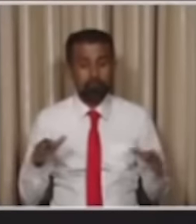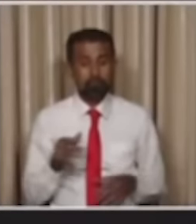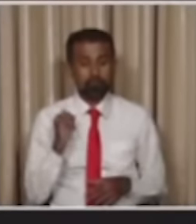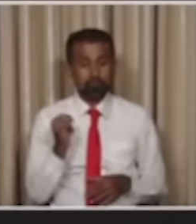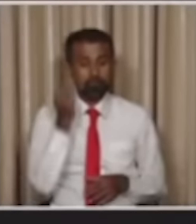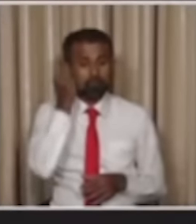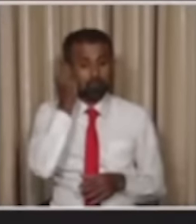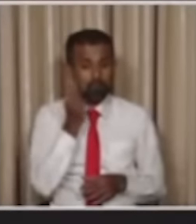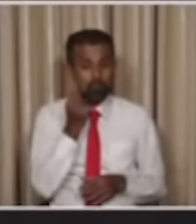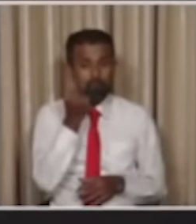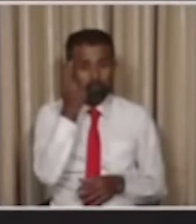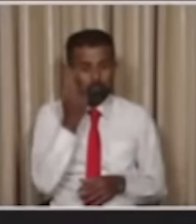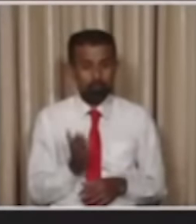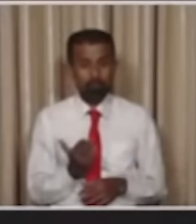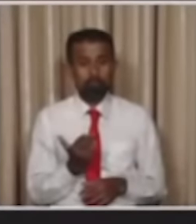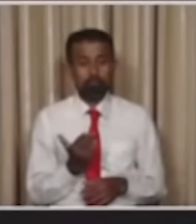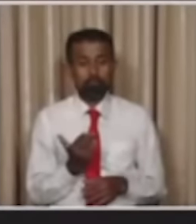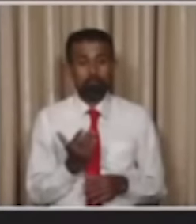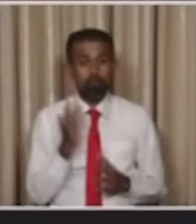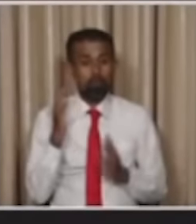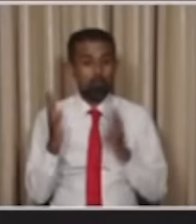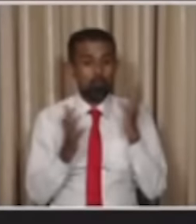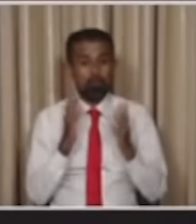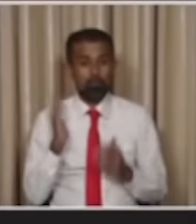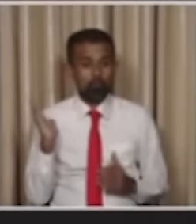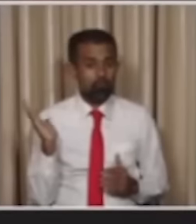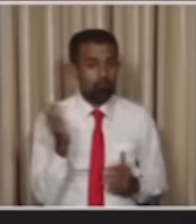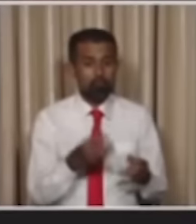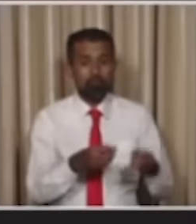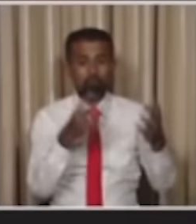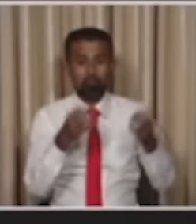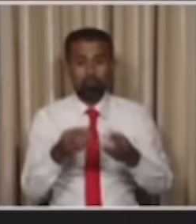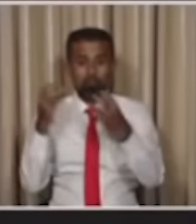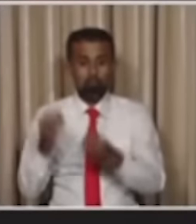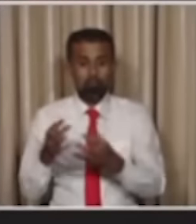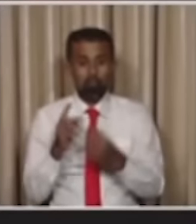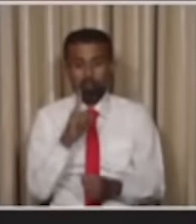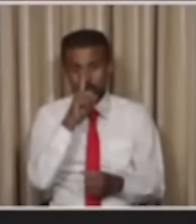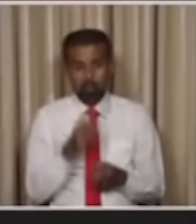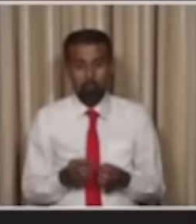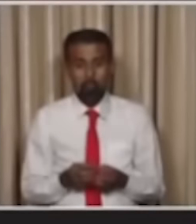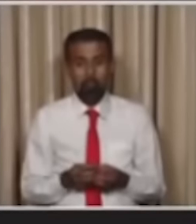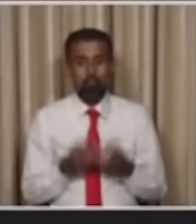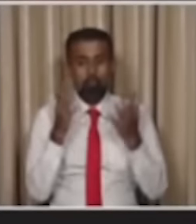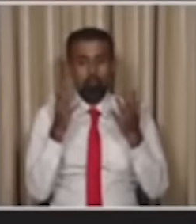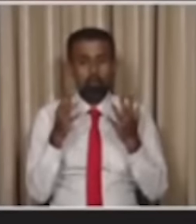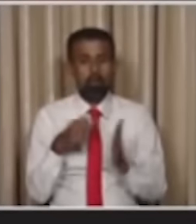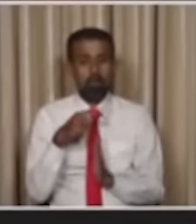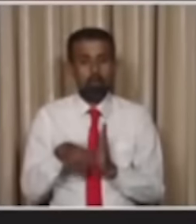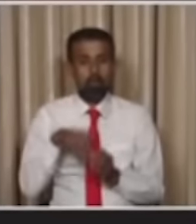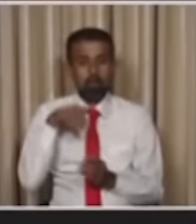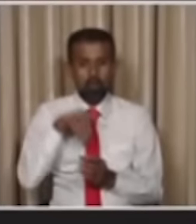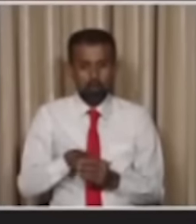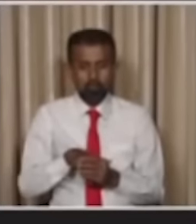මූලධර්මවාදී ත්‍රස්සවාදයේ විසින් ඒ ලෝකයේ වටේ යන ප්‍රහාරමාලාවේ එක් ප්‍රහාරයක් ශ්‍රී ලංකාවේදී එල්ල